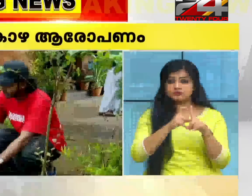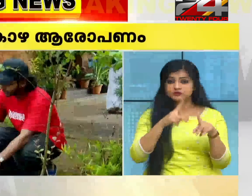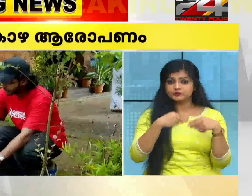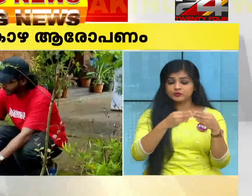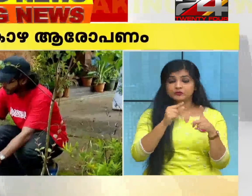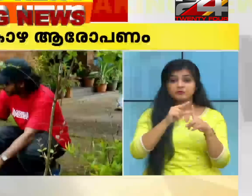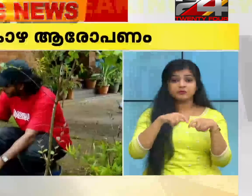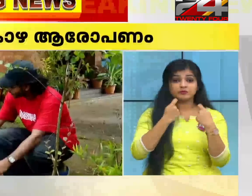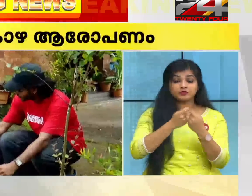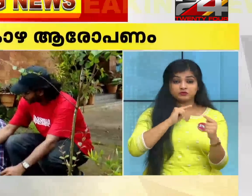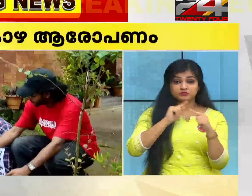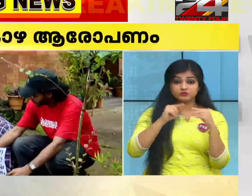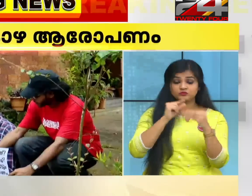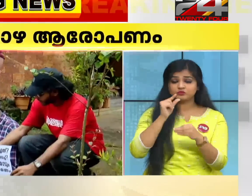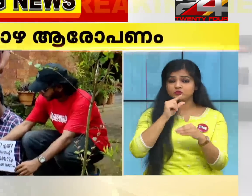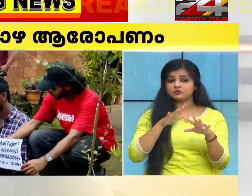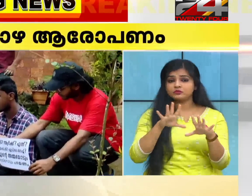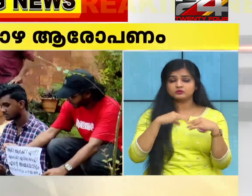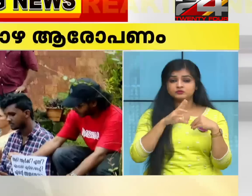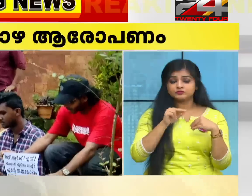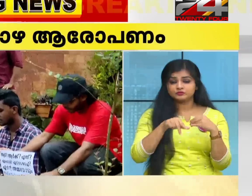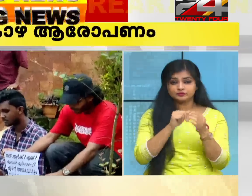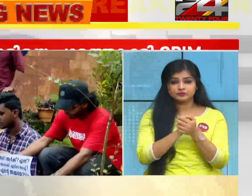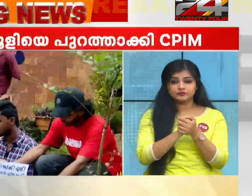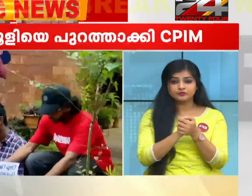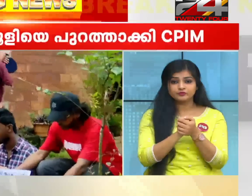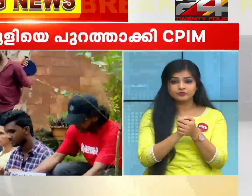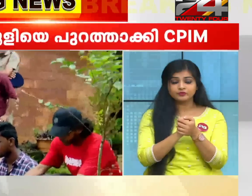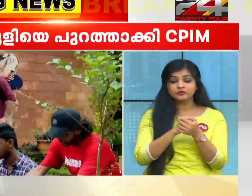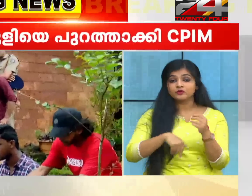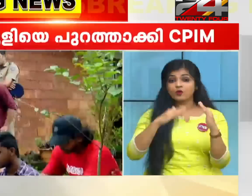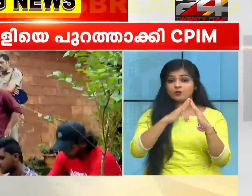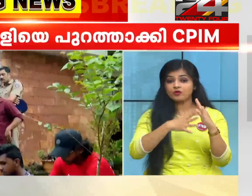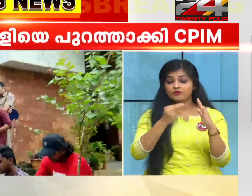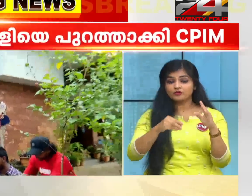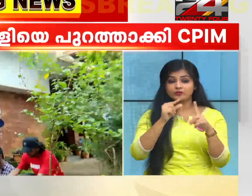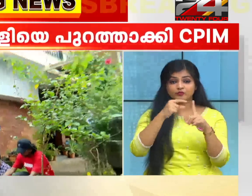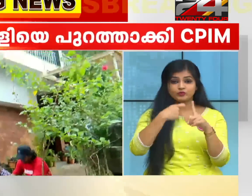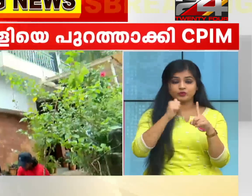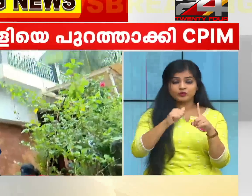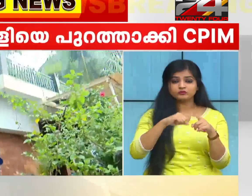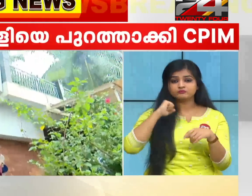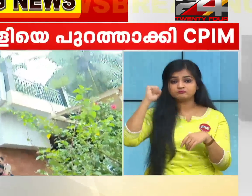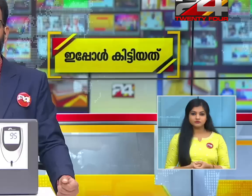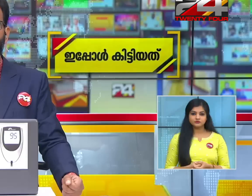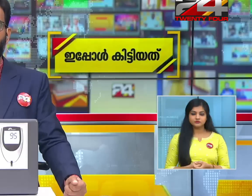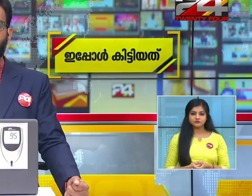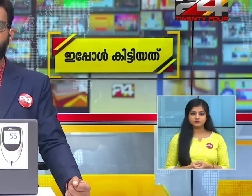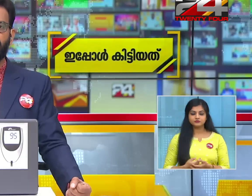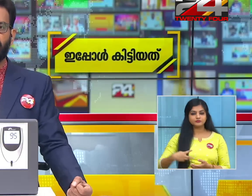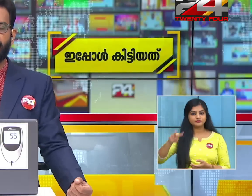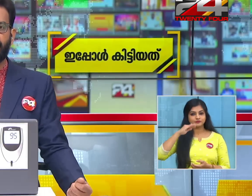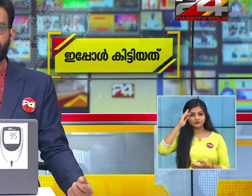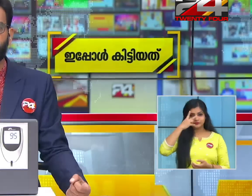ഉന്നയിക്കാൻ അദ്ദേഹം തയ്യാറാകുന്നില്ല. ആ നിലയ്ക്ക് ഒഴിഞ്ഞുമാറിയാണ് അദ്ദേഹത്തിന്റെ പ്രതികരണം. ആ വീടിന് മുന്നിൽ പ്രമോദ് കോട്ടൂളിയുടെ സമരം ഇപ്പോൾ തുടരുകയാണ്. ഇപ്പോൾ